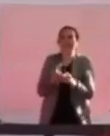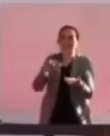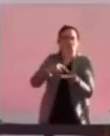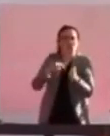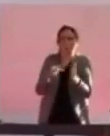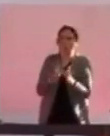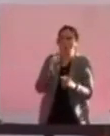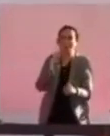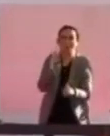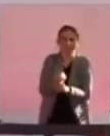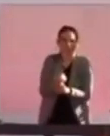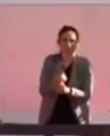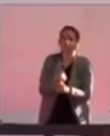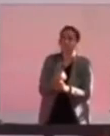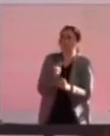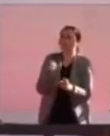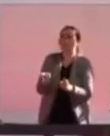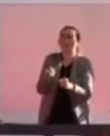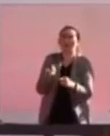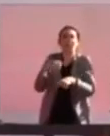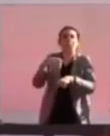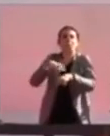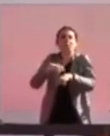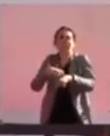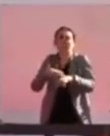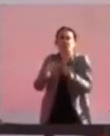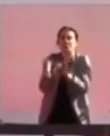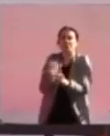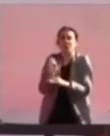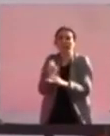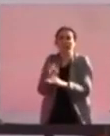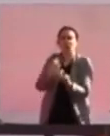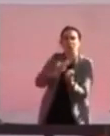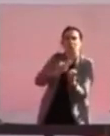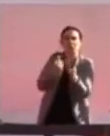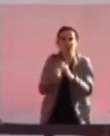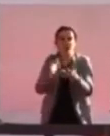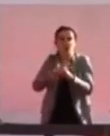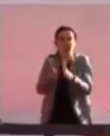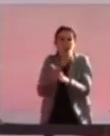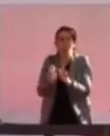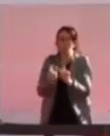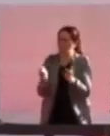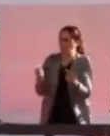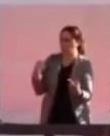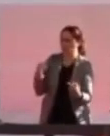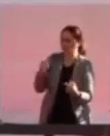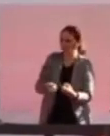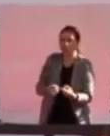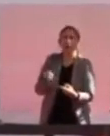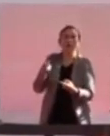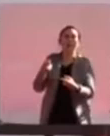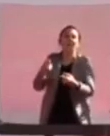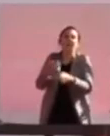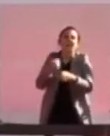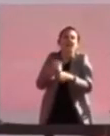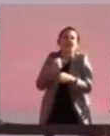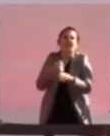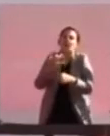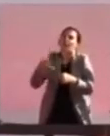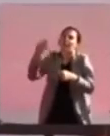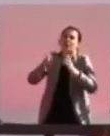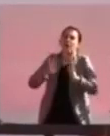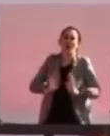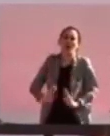formazione non se ne vede neanche l'ombra e la medicina generale e sempre abbandonata a se stessa vorrei capire cosa stiamo aspettando se non